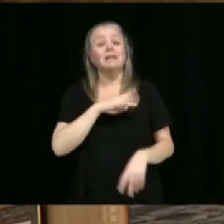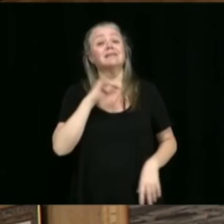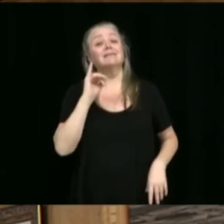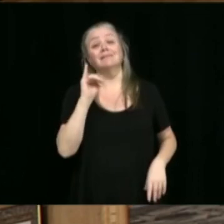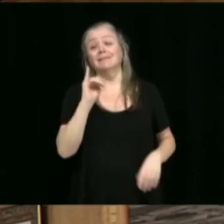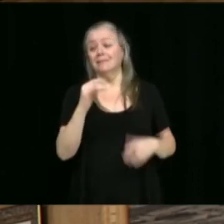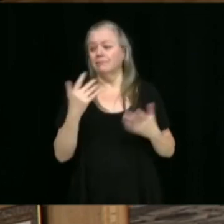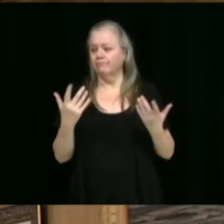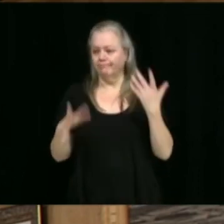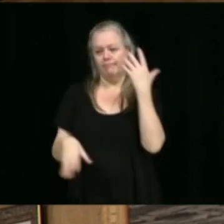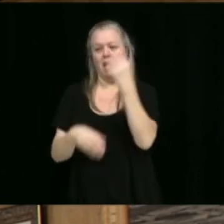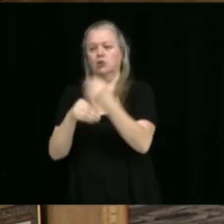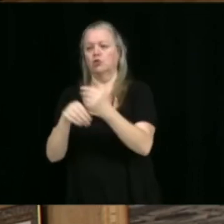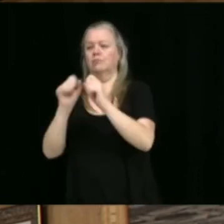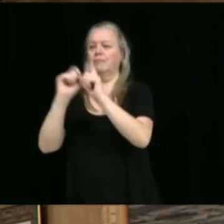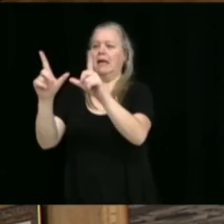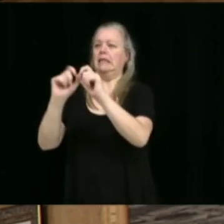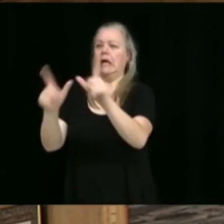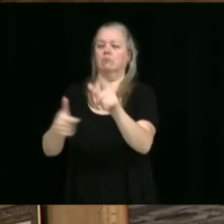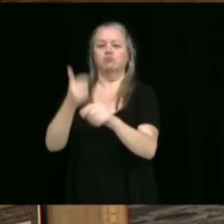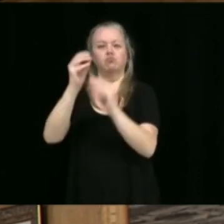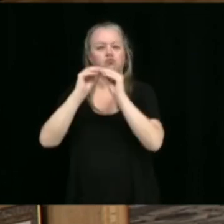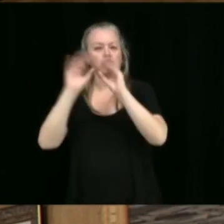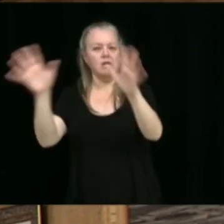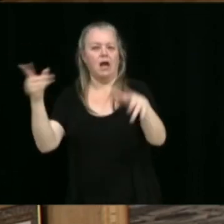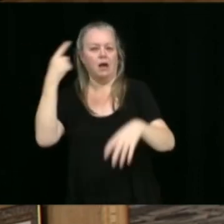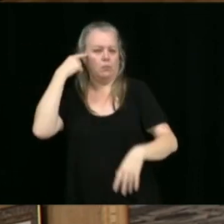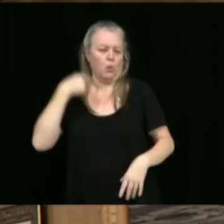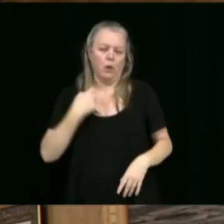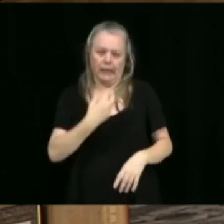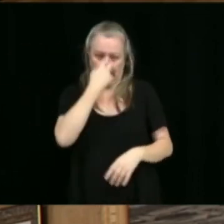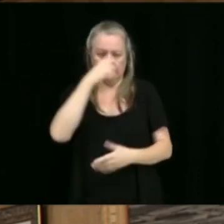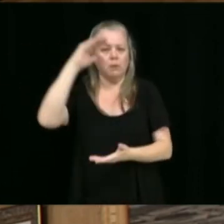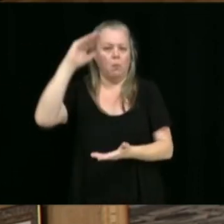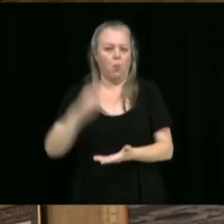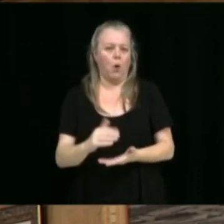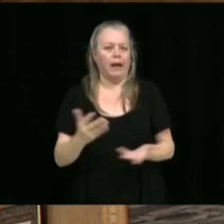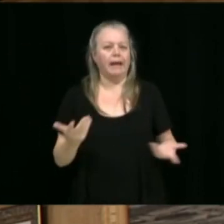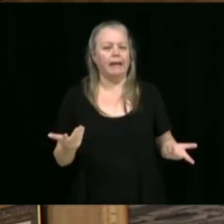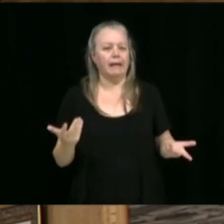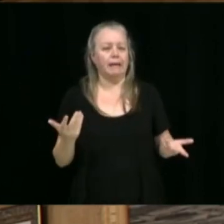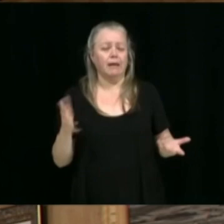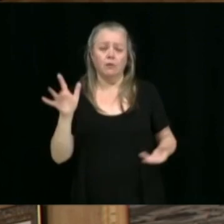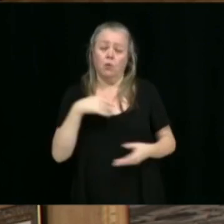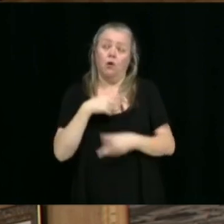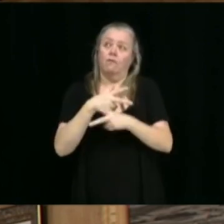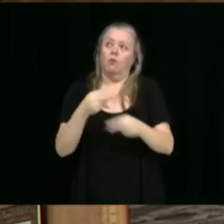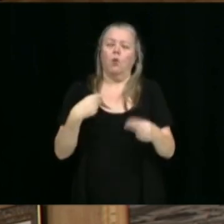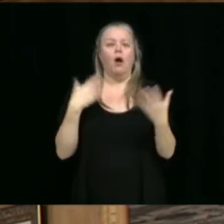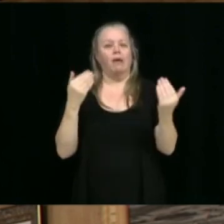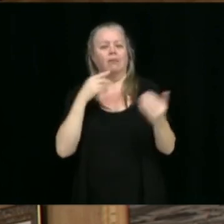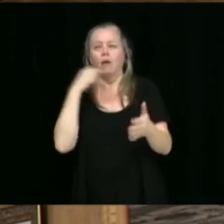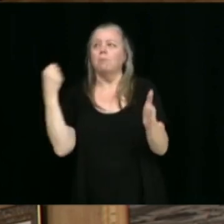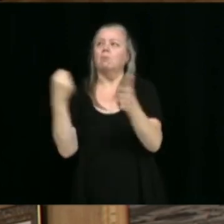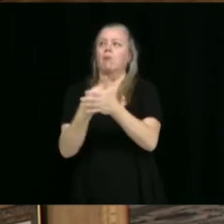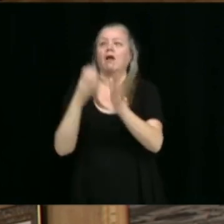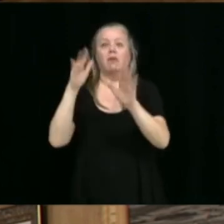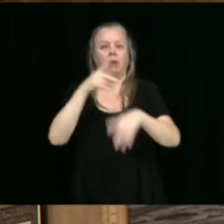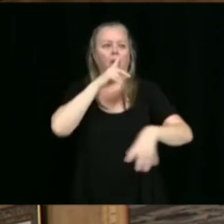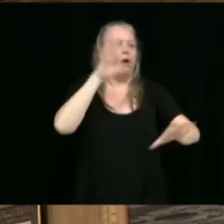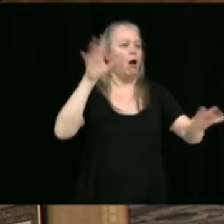on ajoutait de la signalisation, je pense qu'on diminuerait les risques. C'est puis, comme je vous dis, moi, je veux juste pas attendre qu'il y ait un accident avant de réagir. J'aimerais